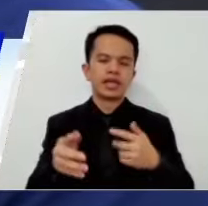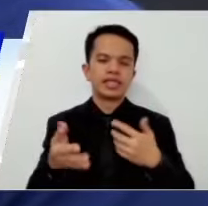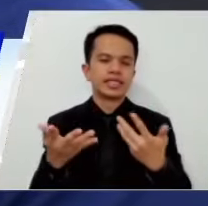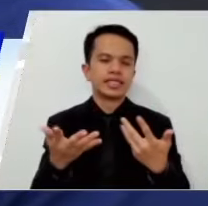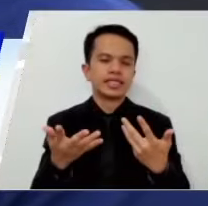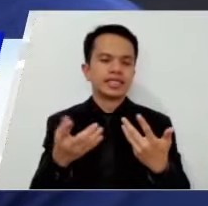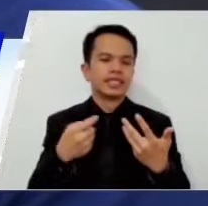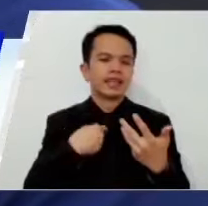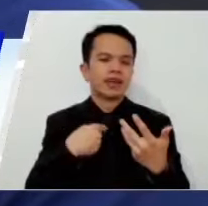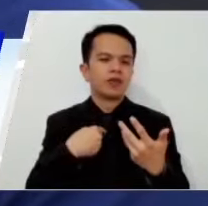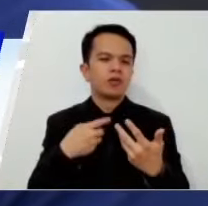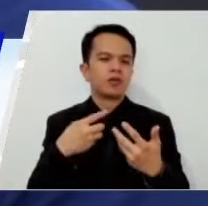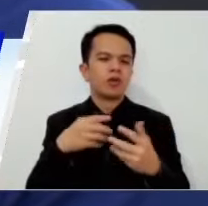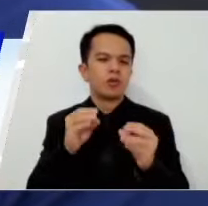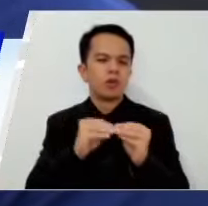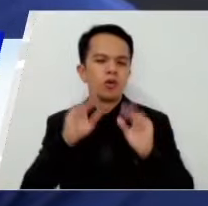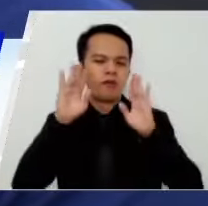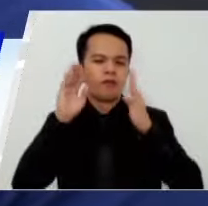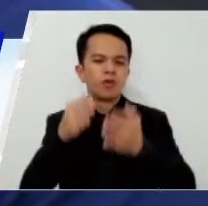nandun ako